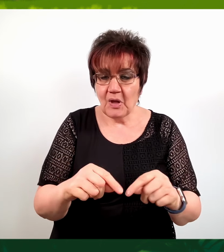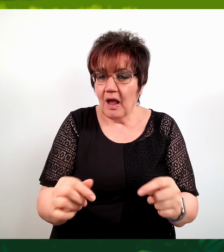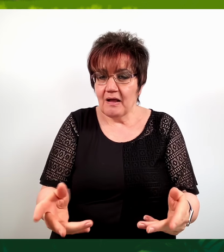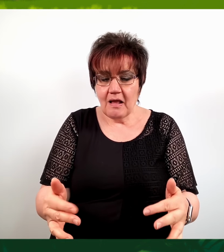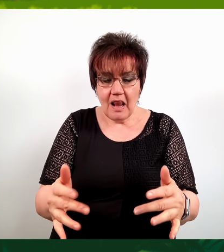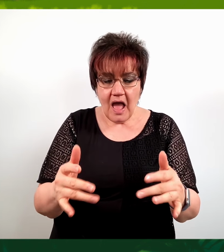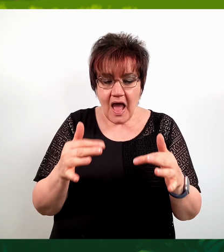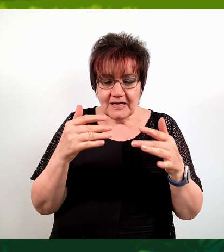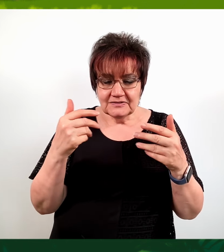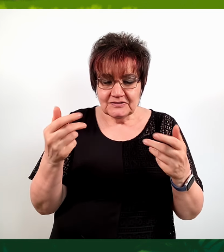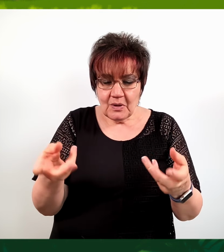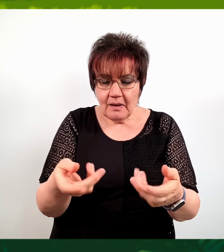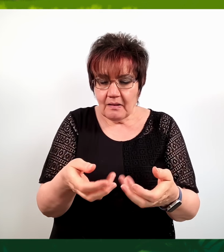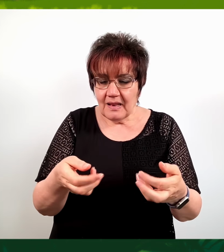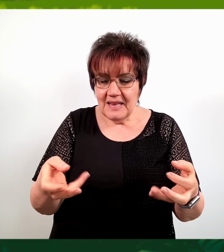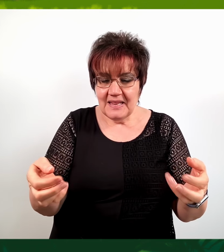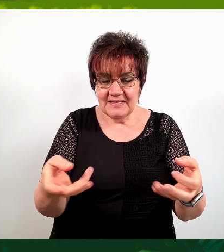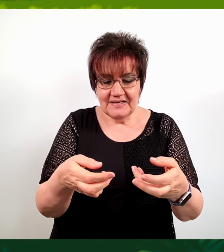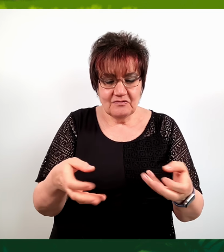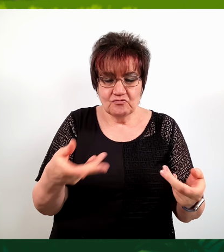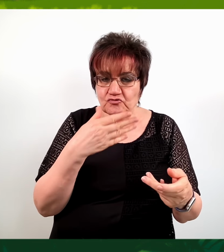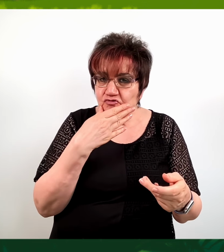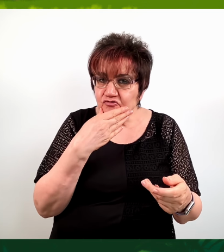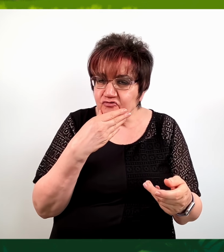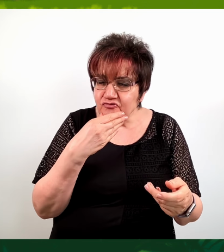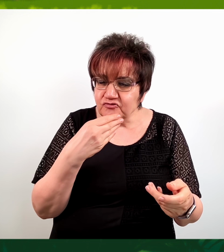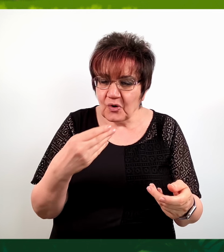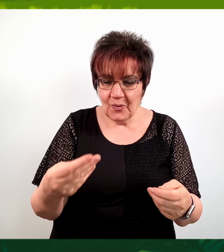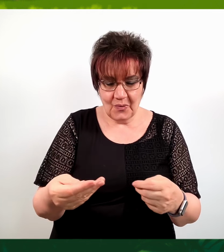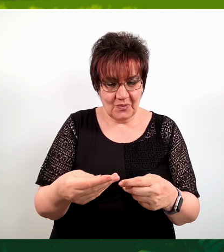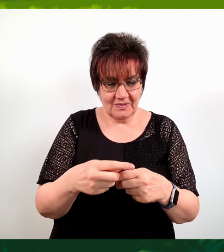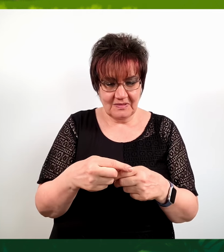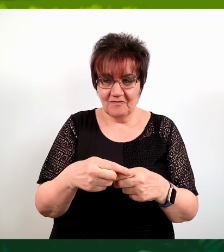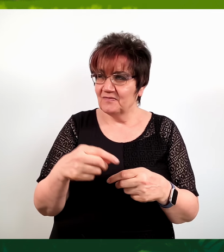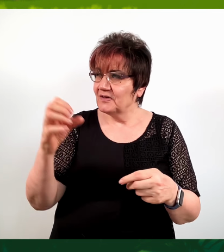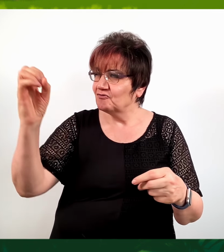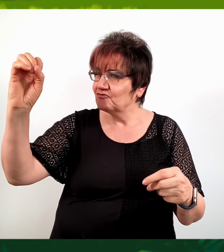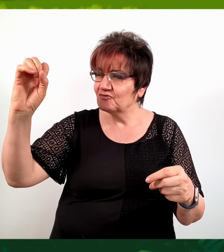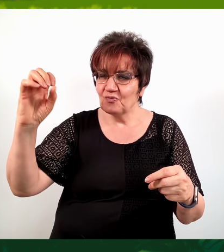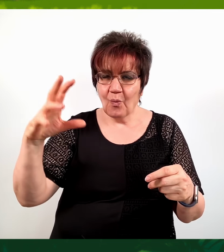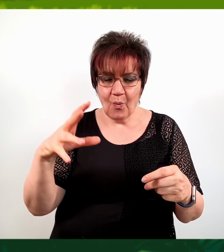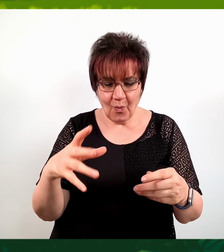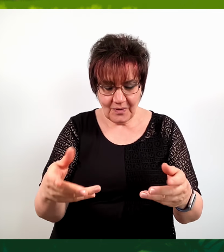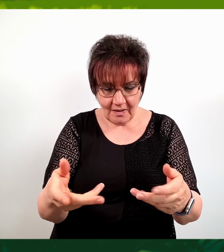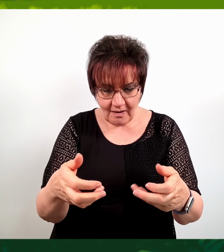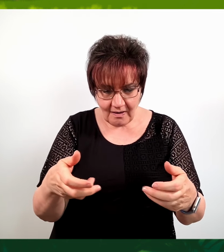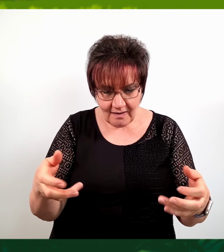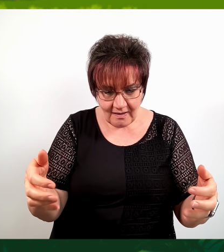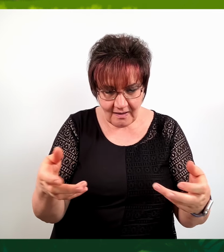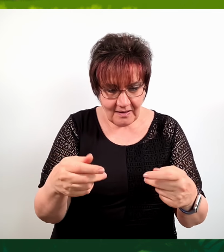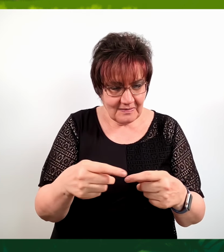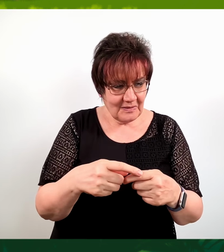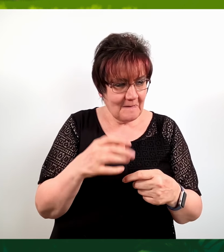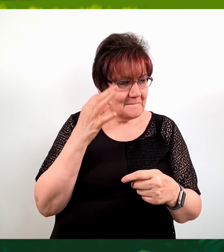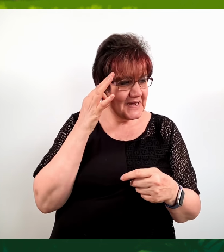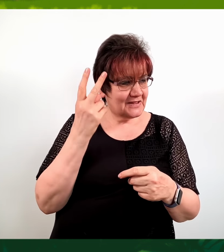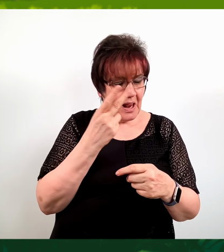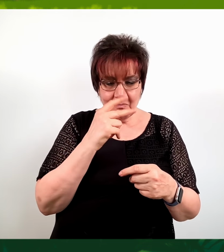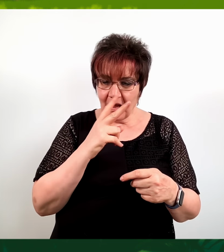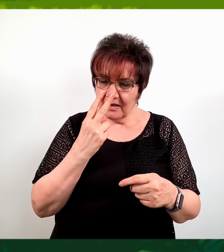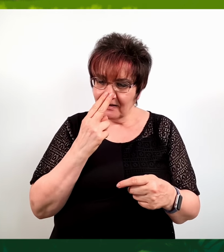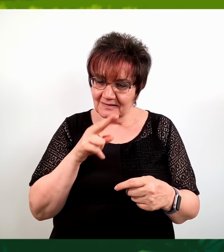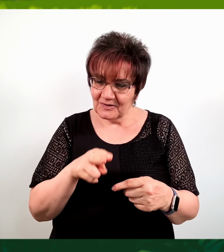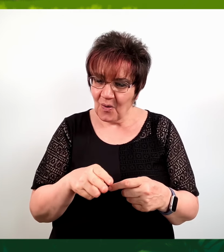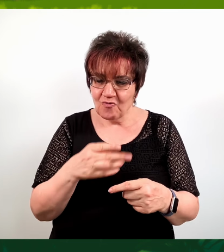leuchteten in dem wundervollen Licht in aller Pracht. Es funkelte in allen Farben, dass die Mädchen stehen